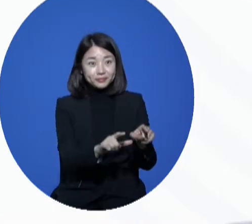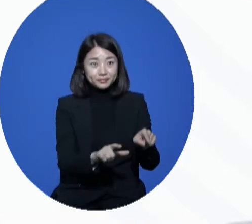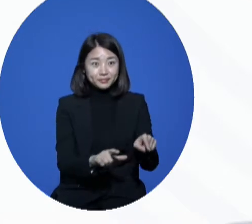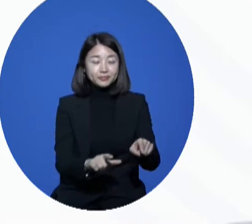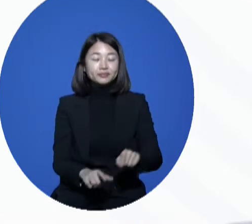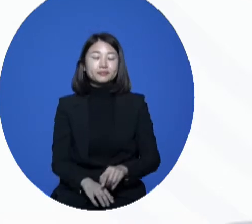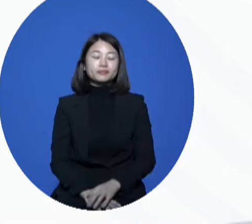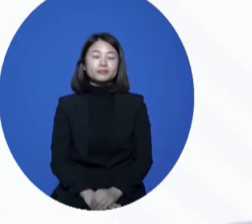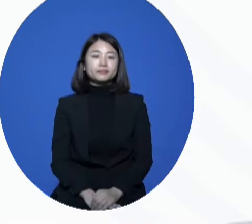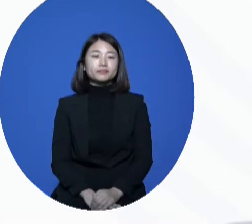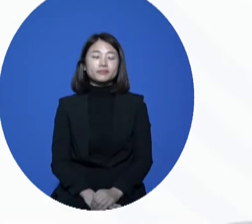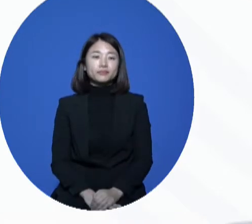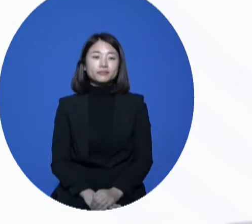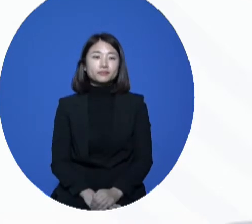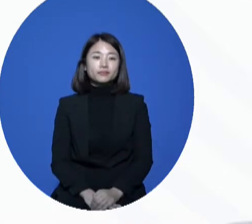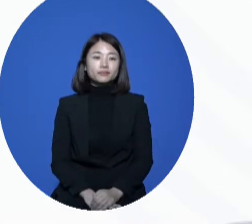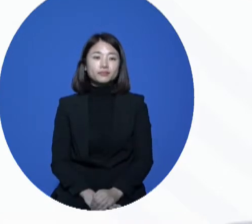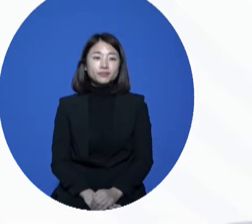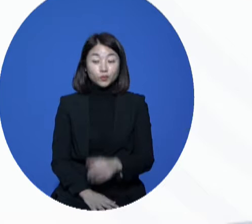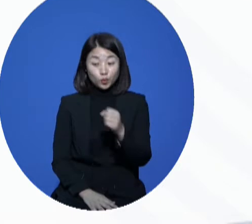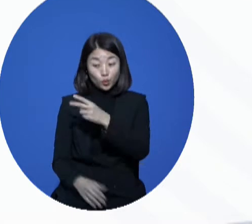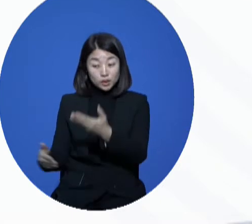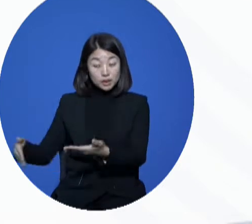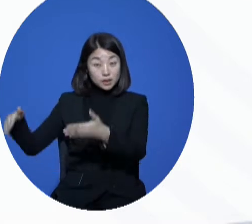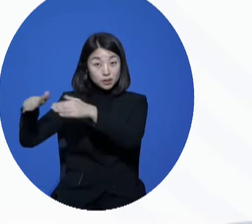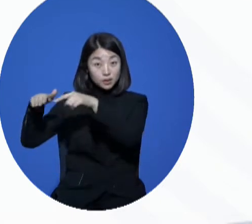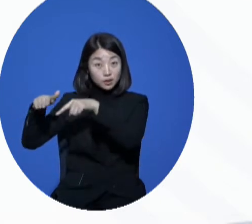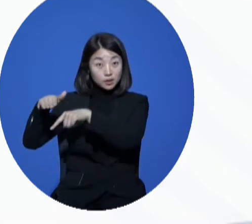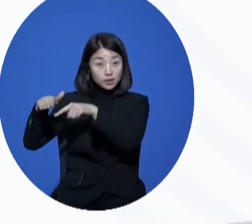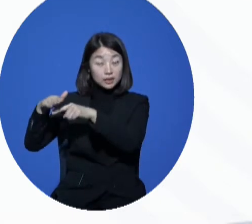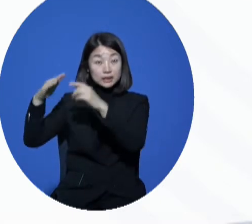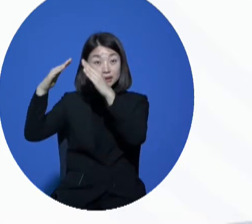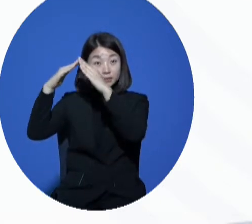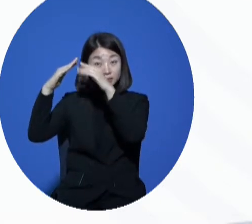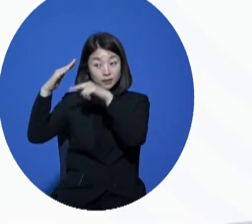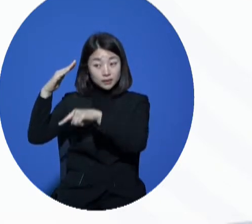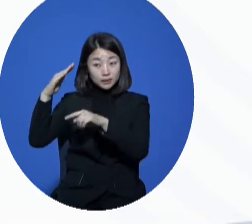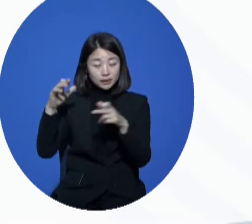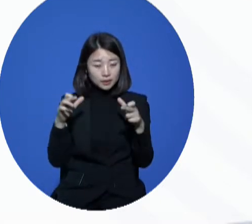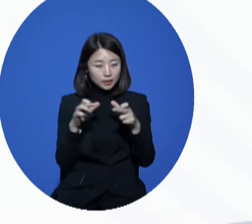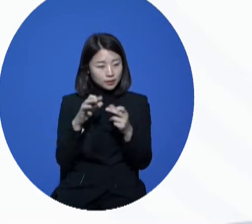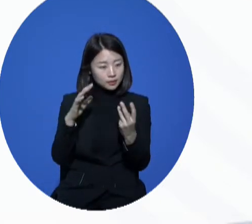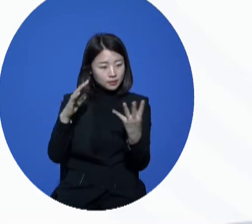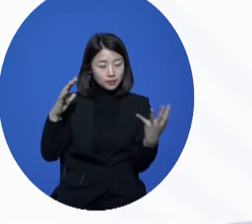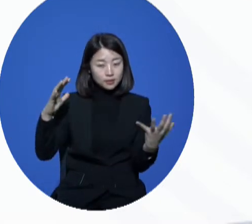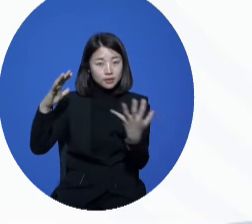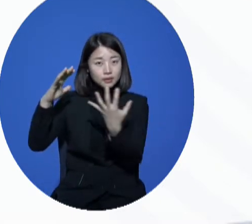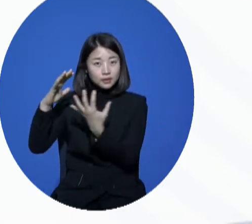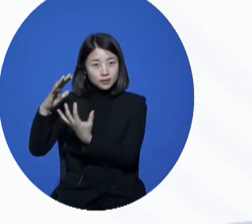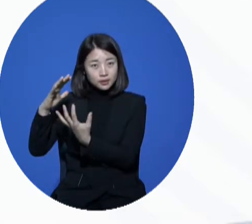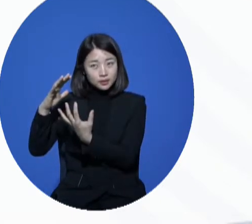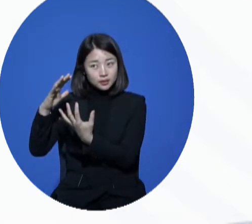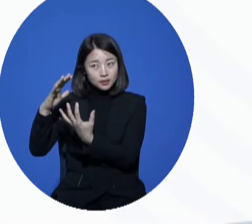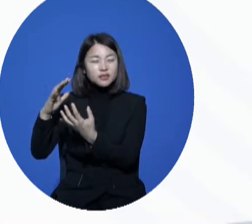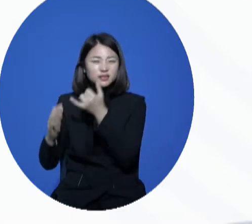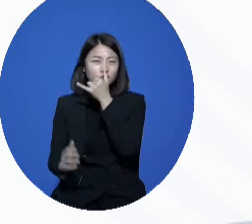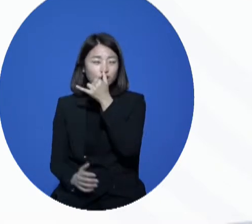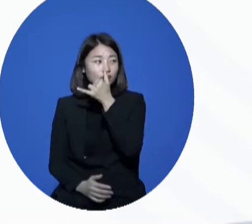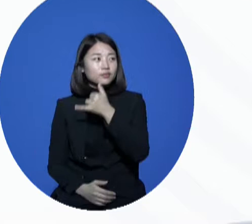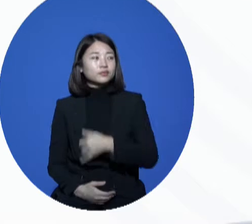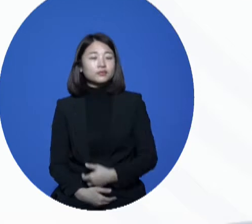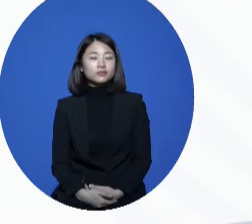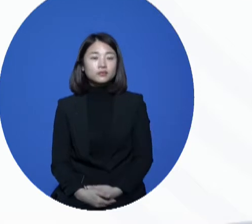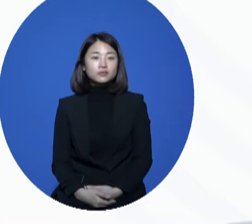그런데 또 그뿐만 동시에 이러한 시설, 한 지붕 아래에 여러 장애인들이 같이 살고 있는 그런 시설도 많이